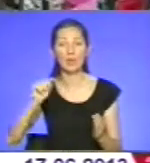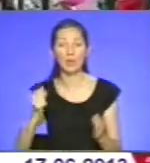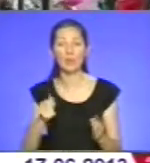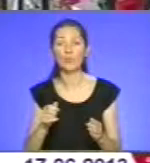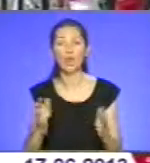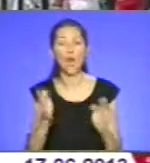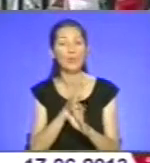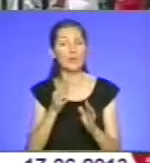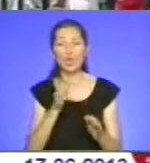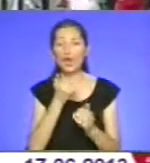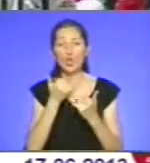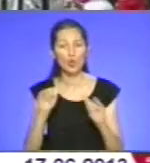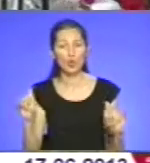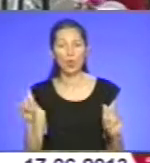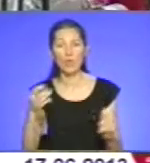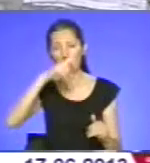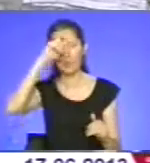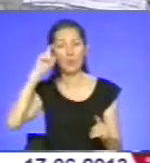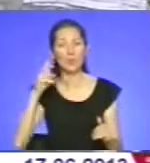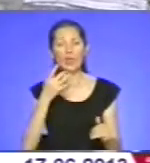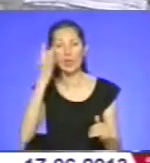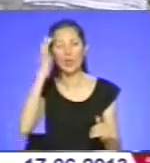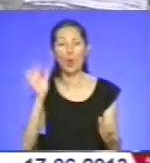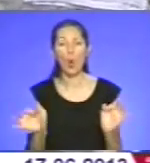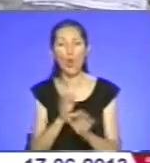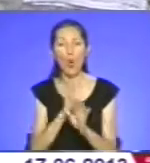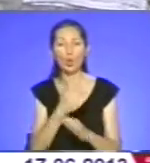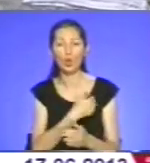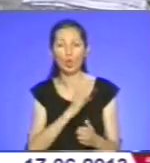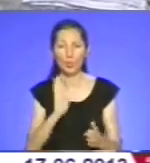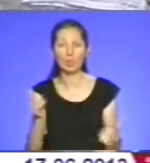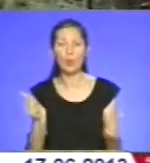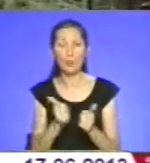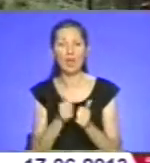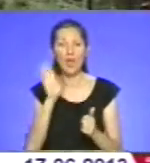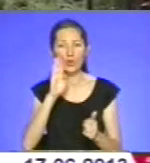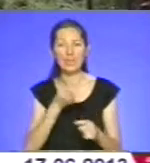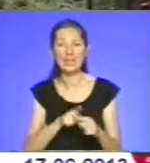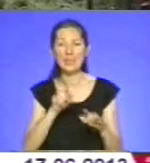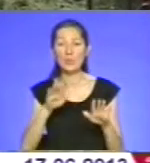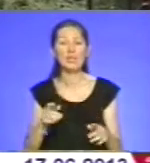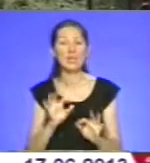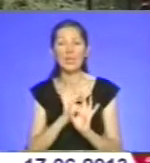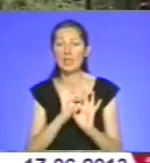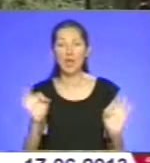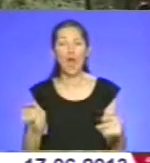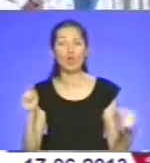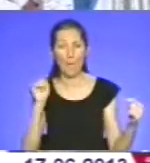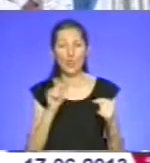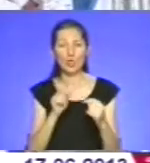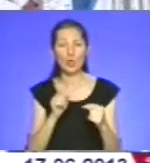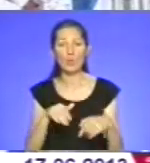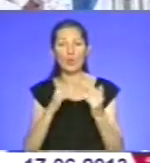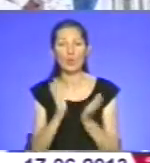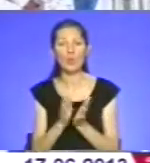спекотну літню погоду хочеться бути на природі біля води. Тому це місце ідеально підійшло. Загалом представники з